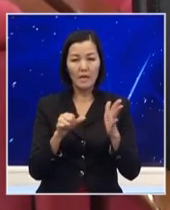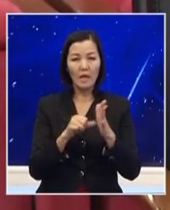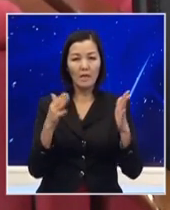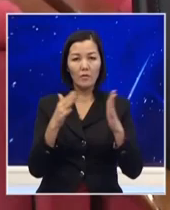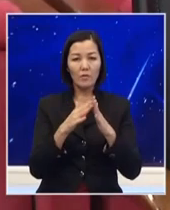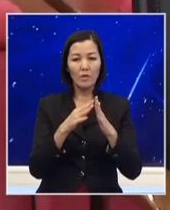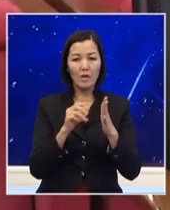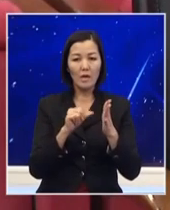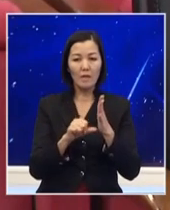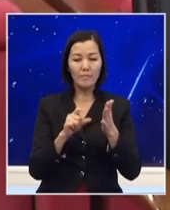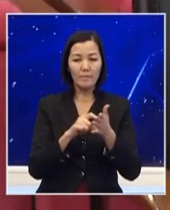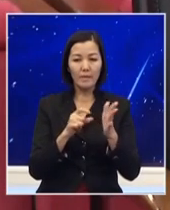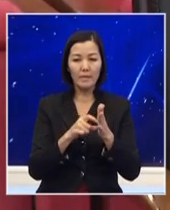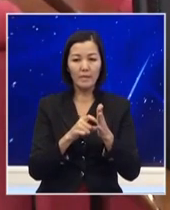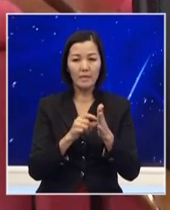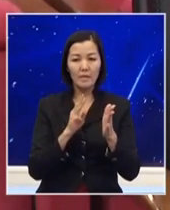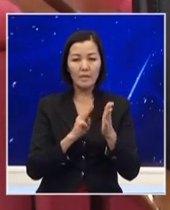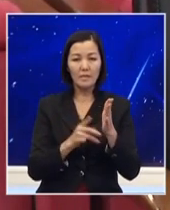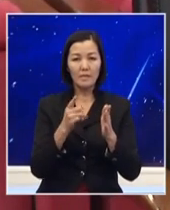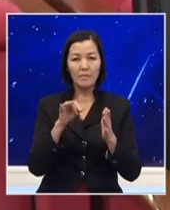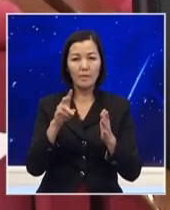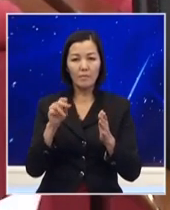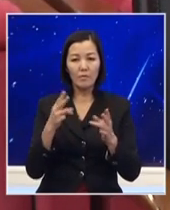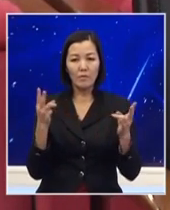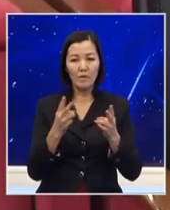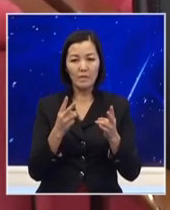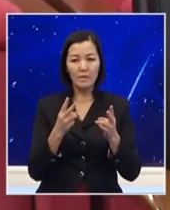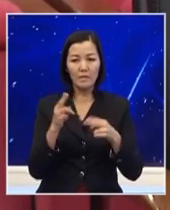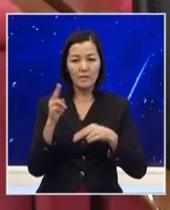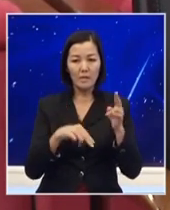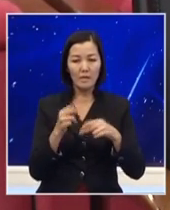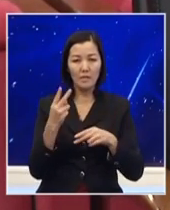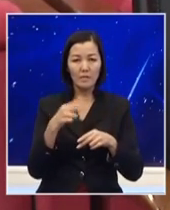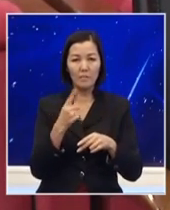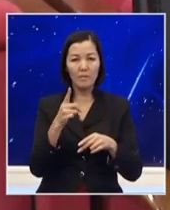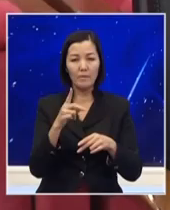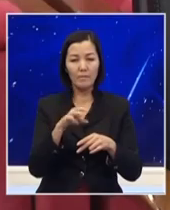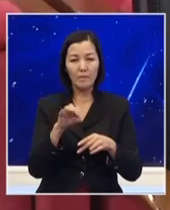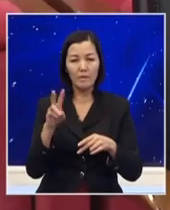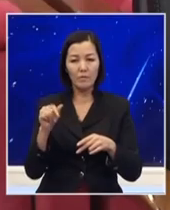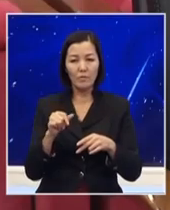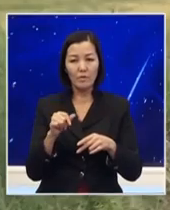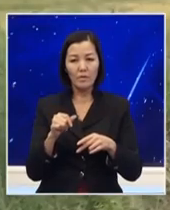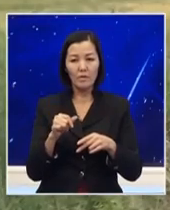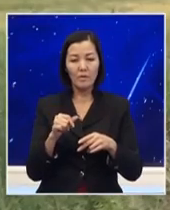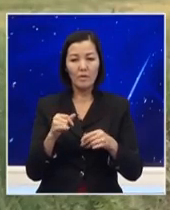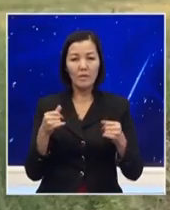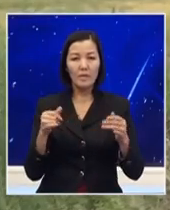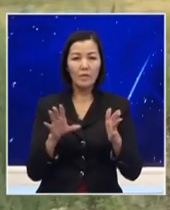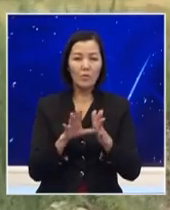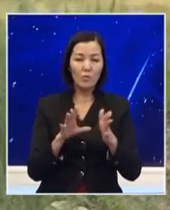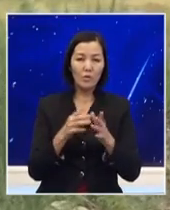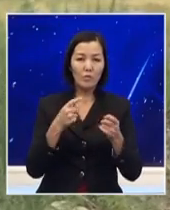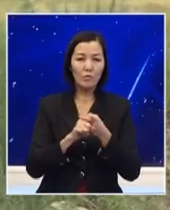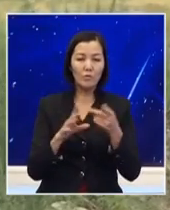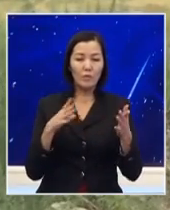60 квартиралық пәтерге. Значит, 81 миллион тенге маған керек қазір на строительство и 21 миллион тенге керек на инженерный сети. Қала маңындағы